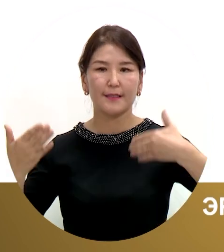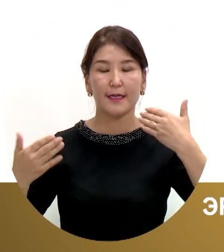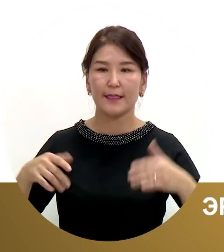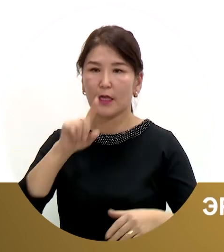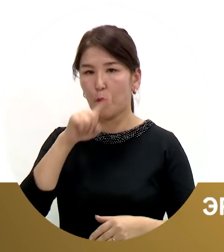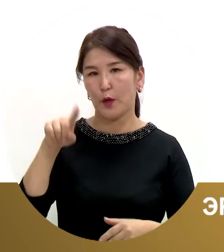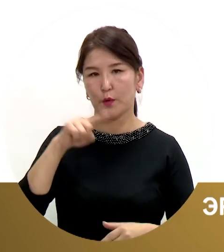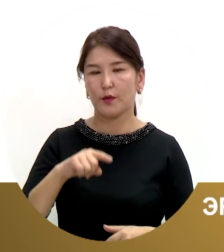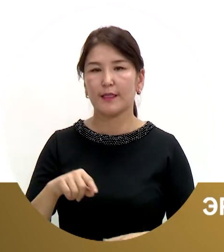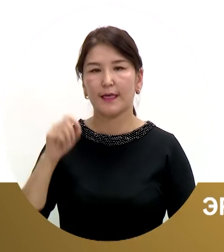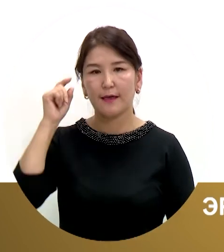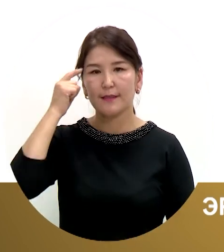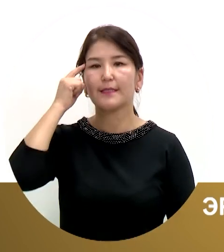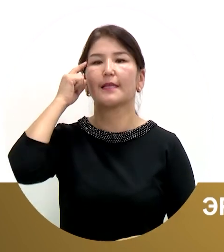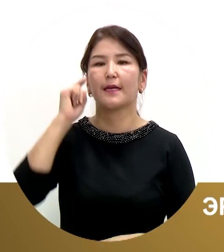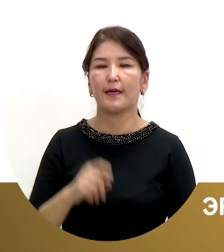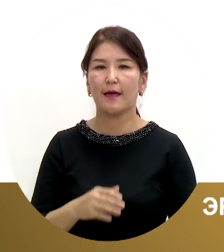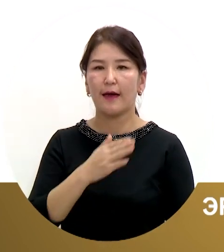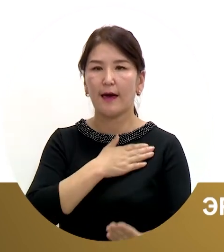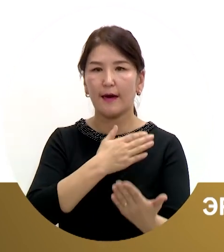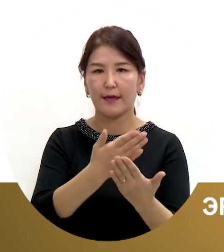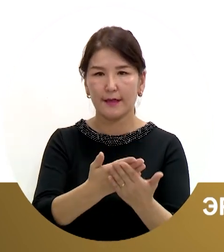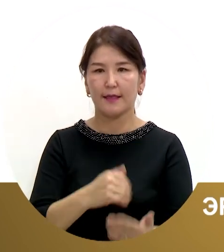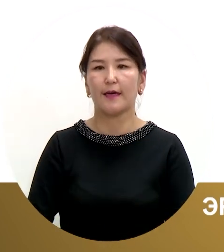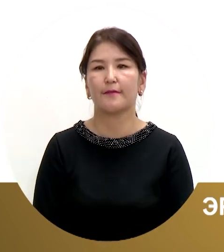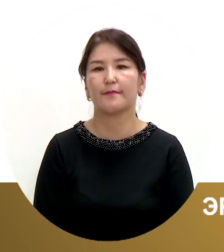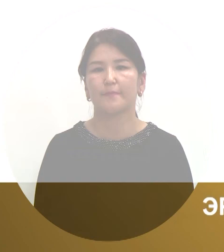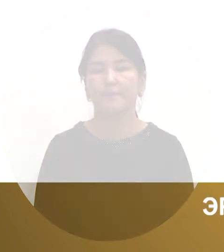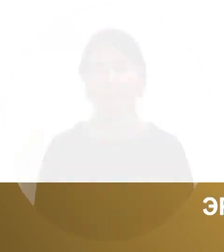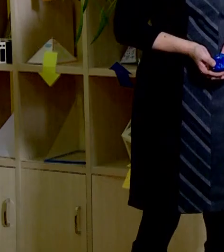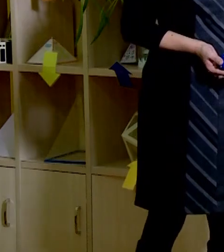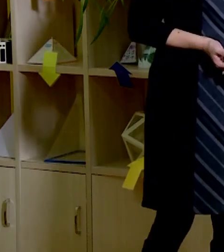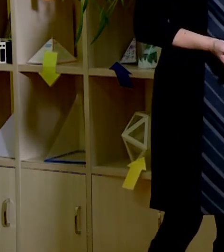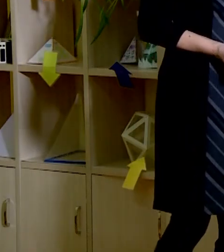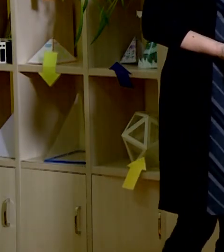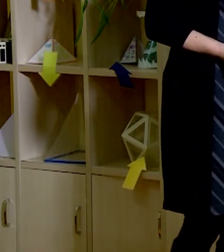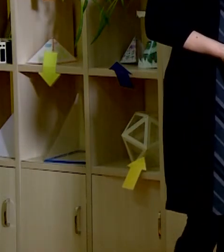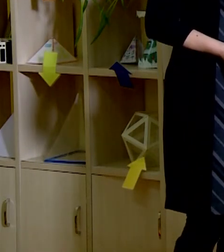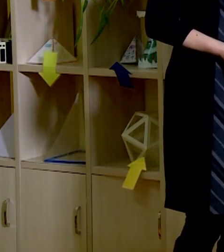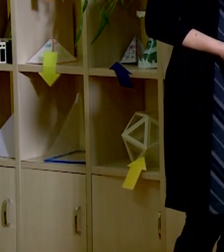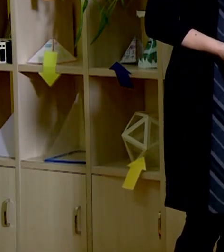жаргалтай болохгүй гэдгийг санаарай. Анхаарал хандуулсан хүүхдүүддээ баярлалаа.